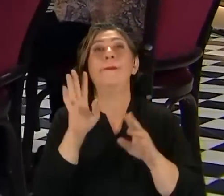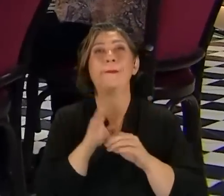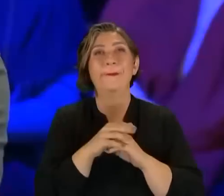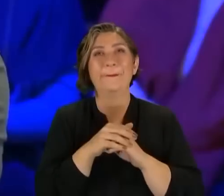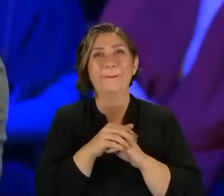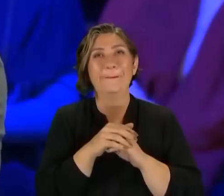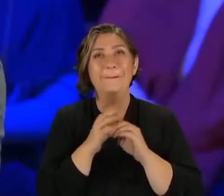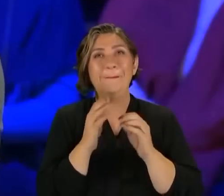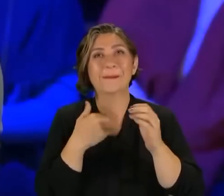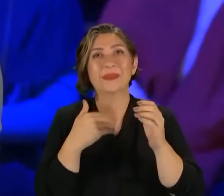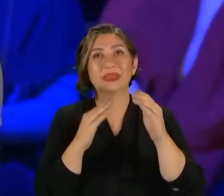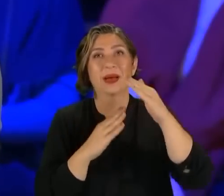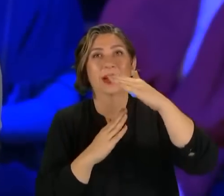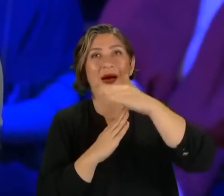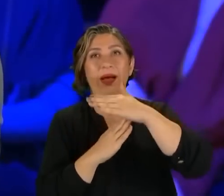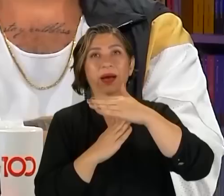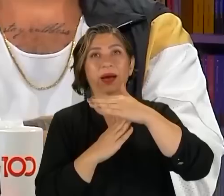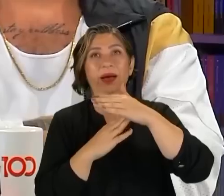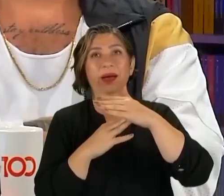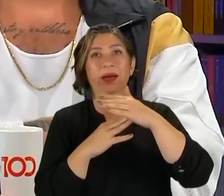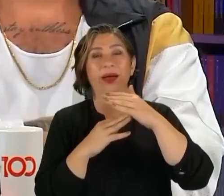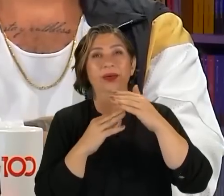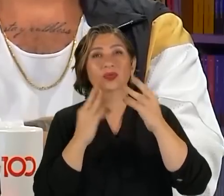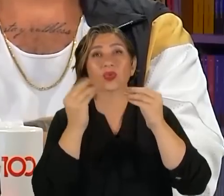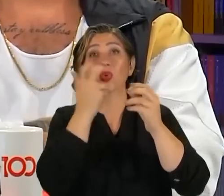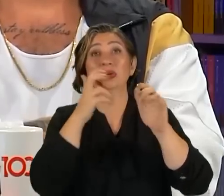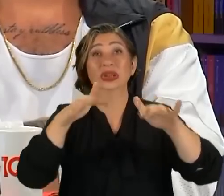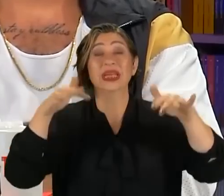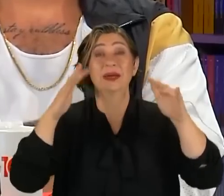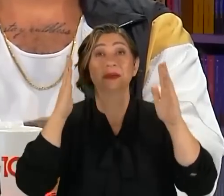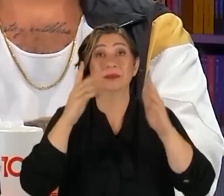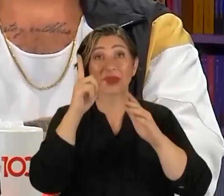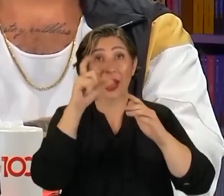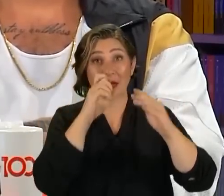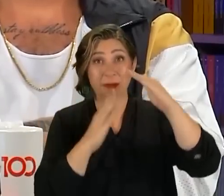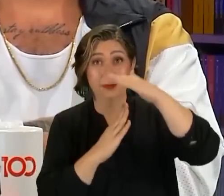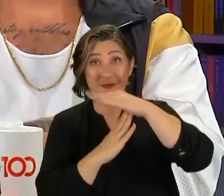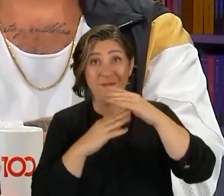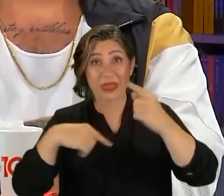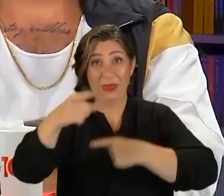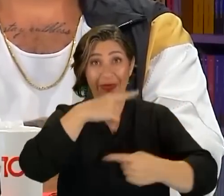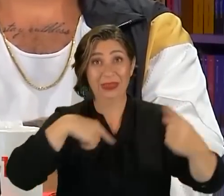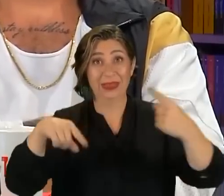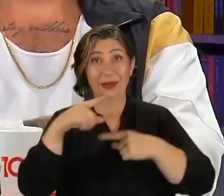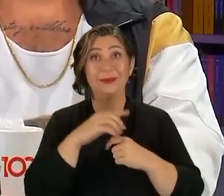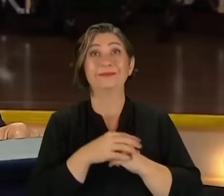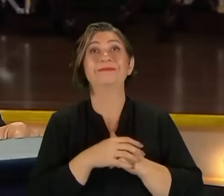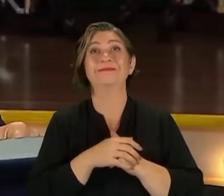Evet. Biz ara verdik de bir aylık. Çok konser veriyorduk. Bir ay ara verdiniz birbirinize. Evet.